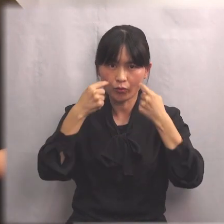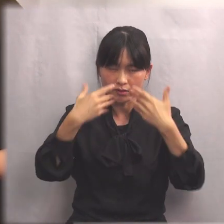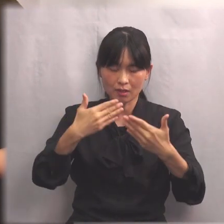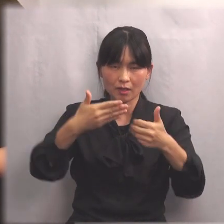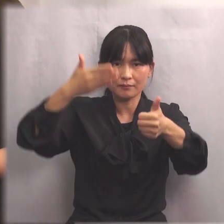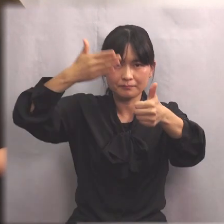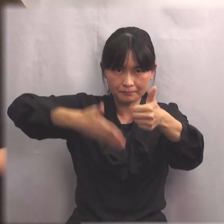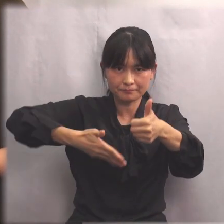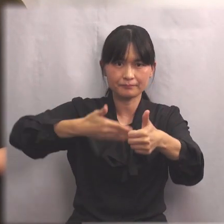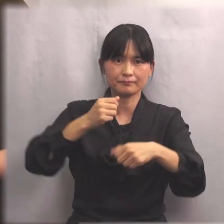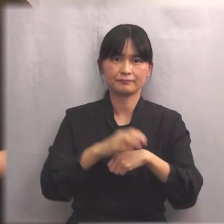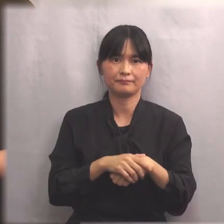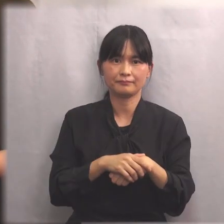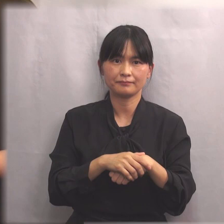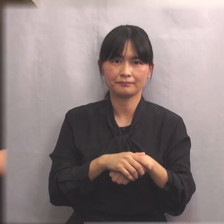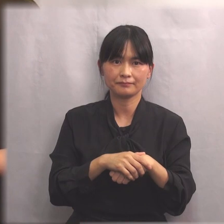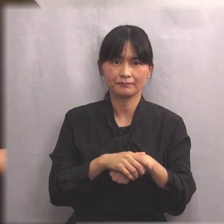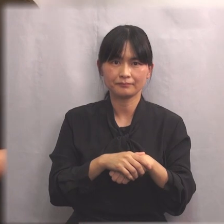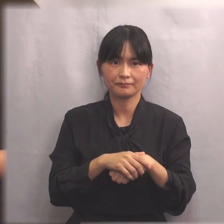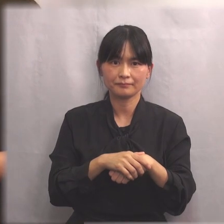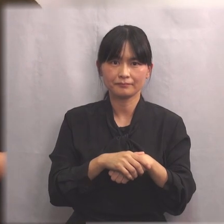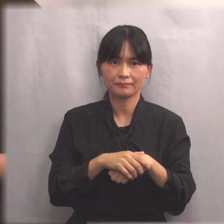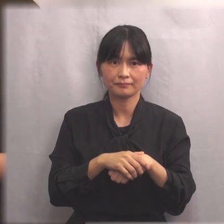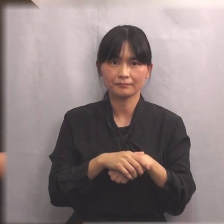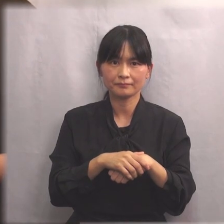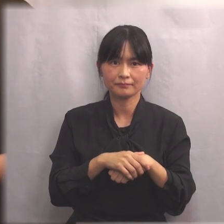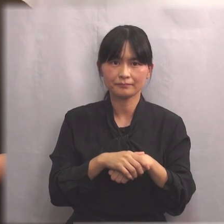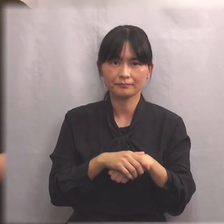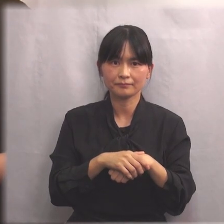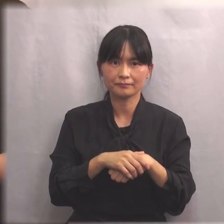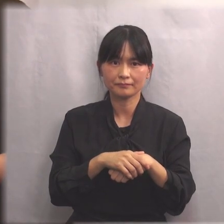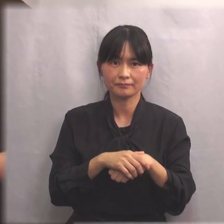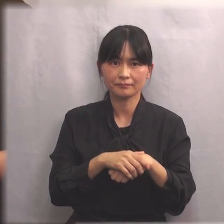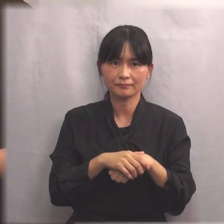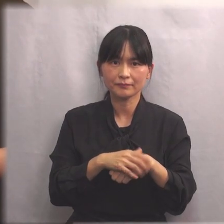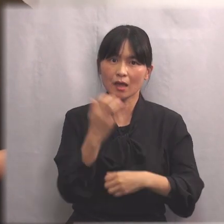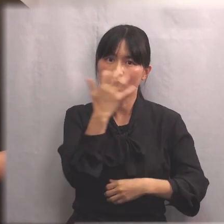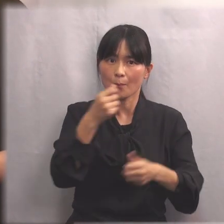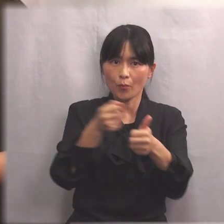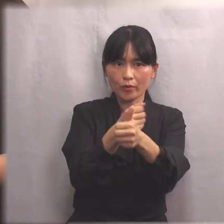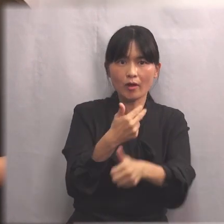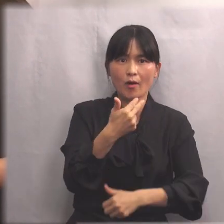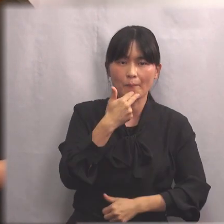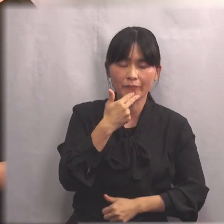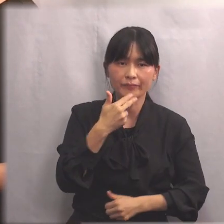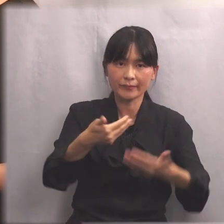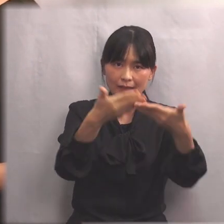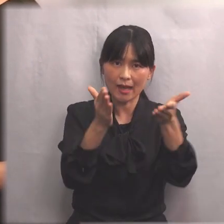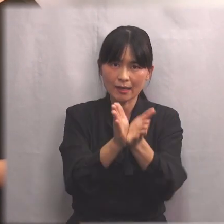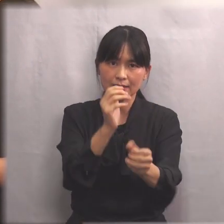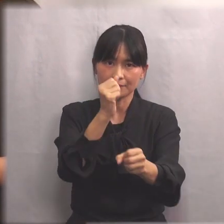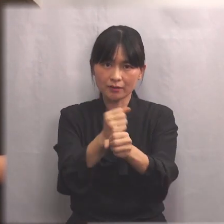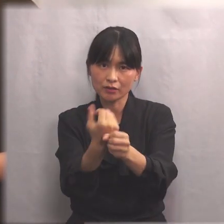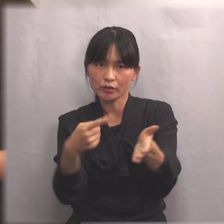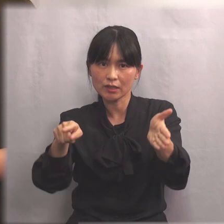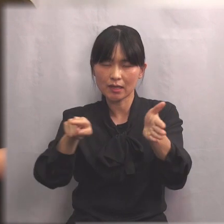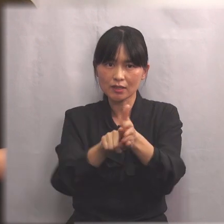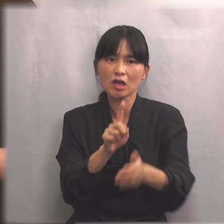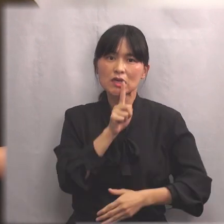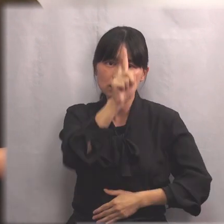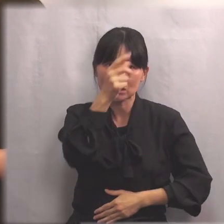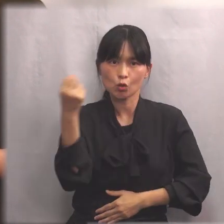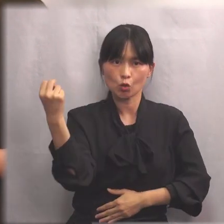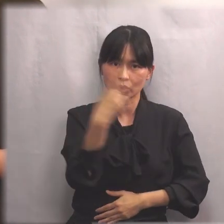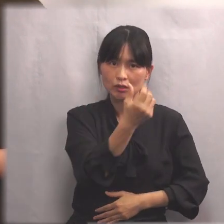점 또한 명확하게 적시하였습니다. 이어서 젠더폭력 없는 정의당을 위한 당내 젠더폭력 신고 및